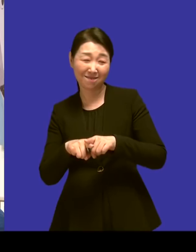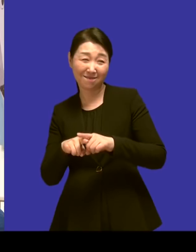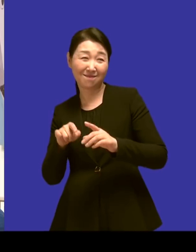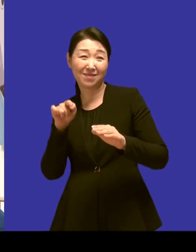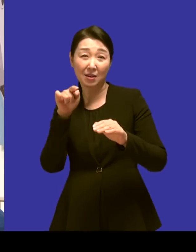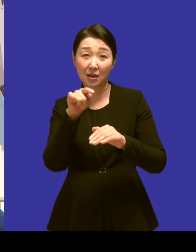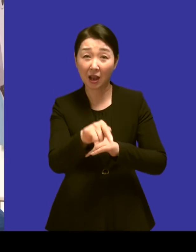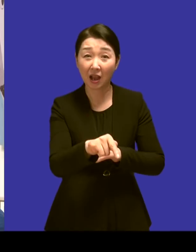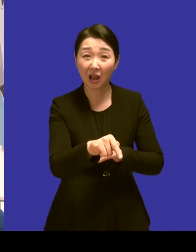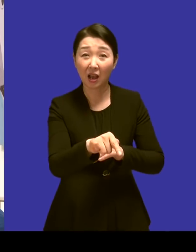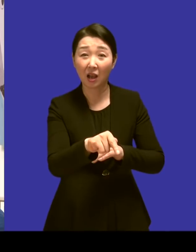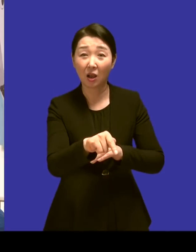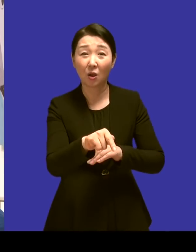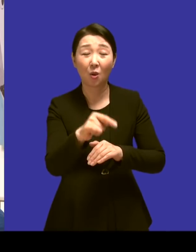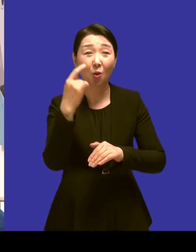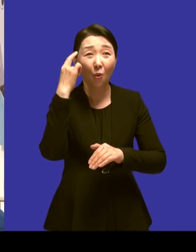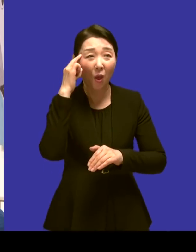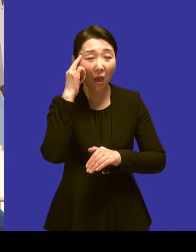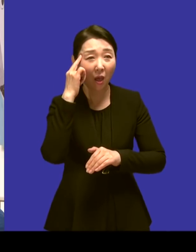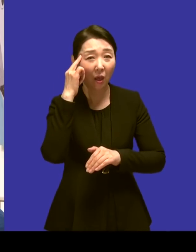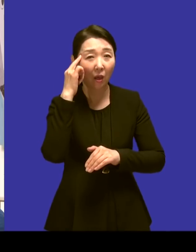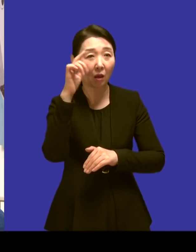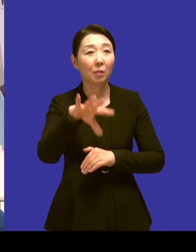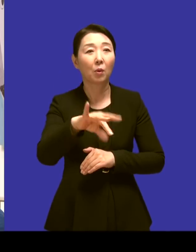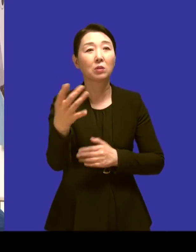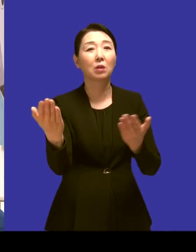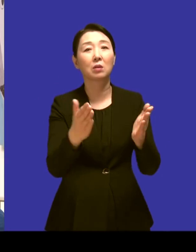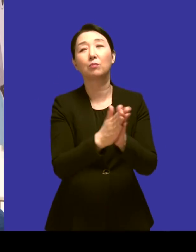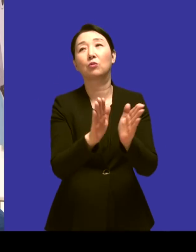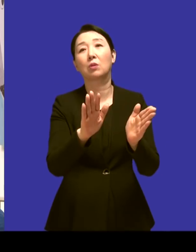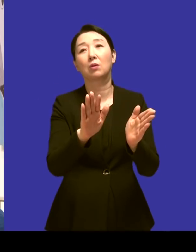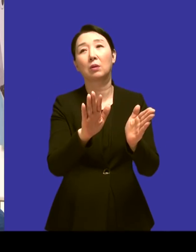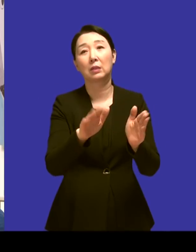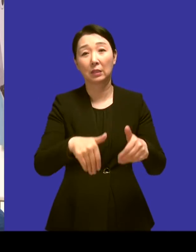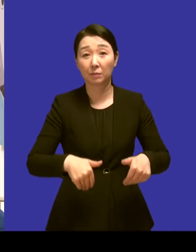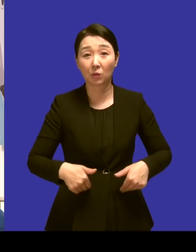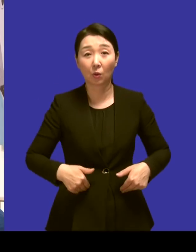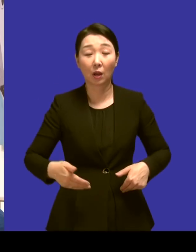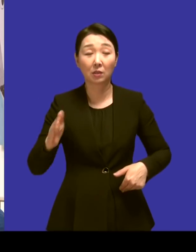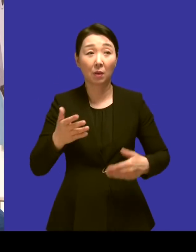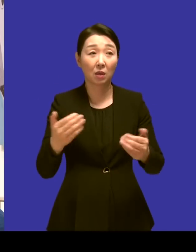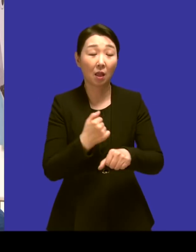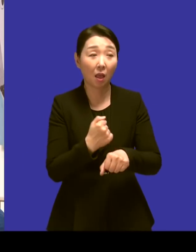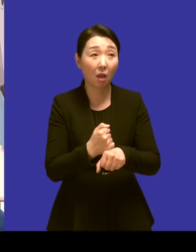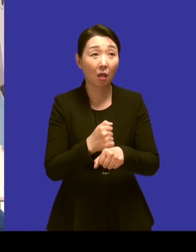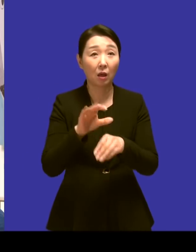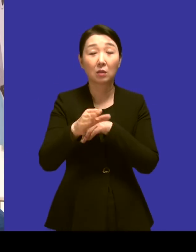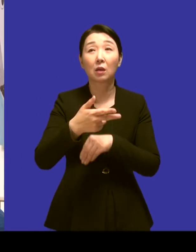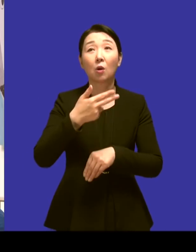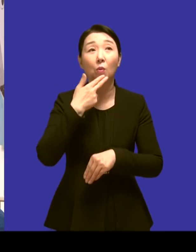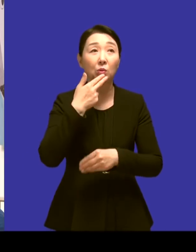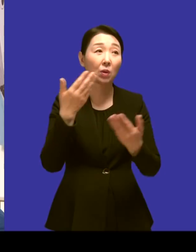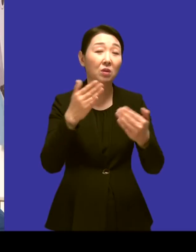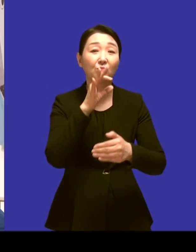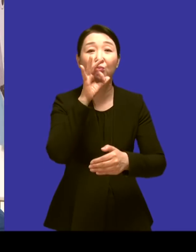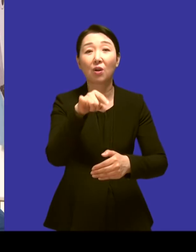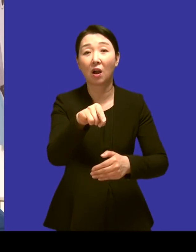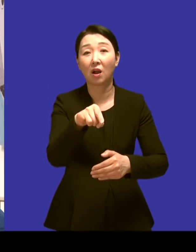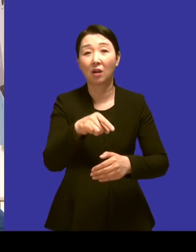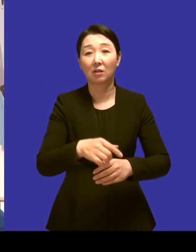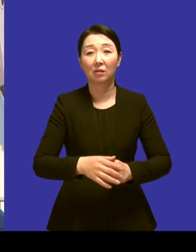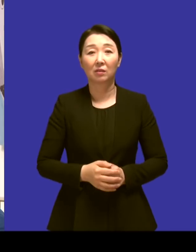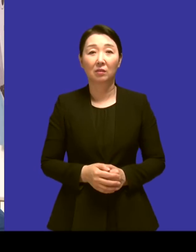일단 어떻게든 일부터 해야 된다라고 네. 생각을 했는데 막상 일하려고 보니까 차가 없으면 일을 할 수가 도저히 없는 그렇죠. 상황이더라고요.